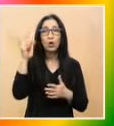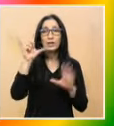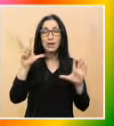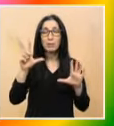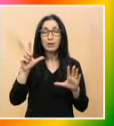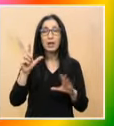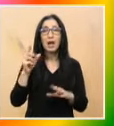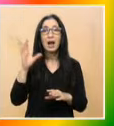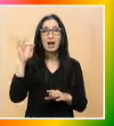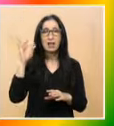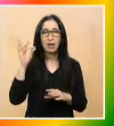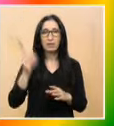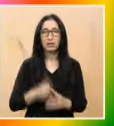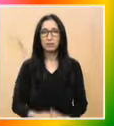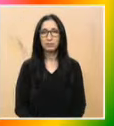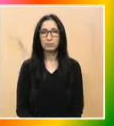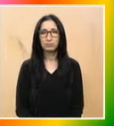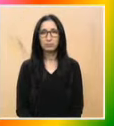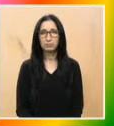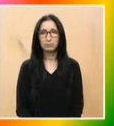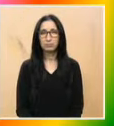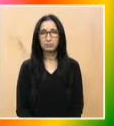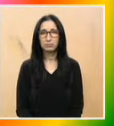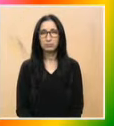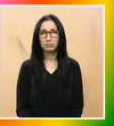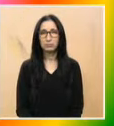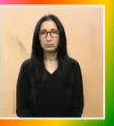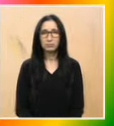седмата, короната, лилавата.